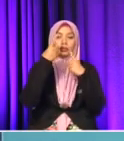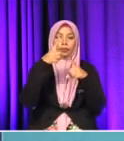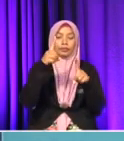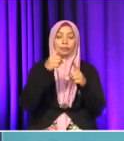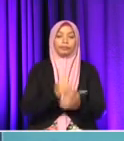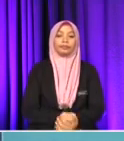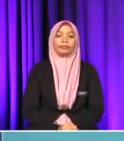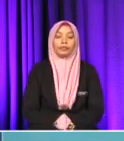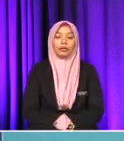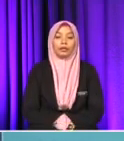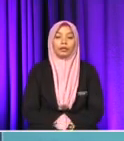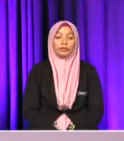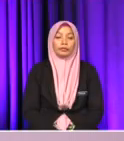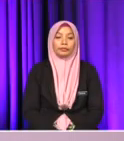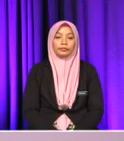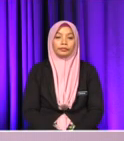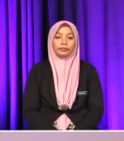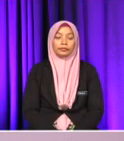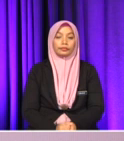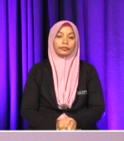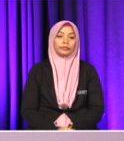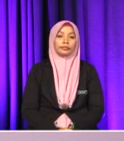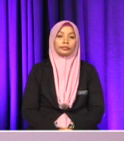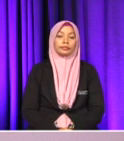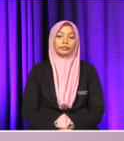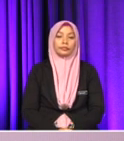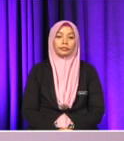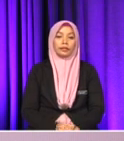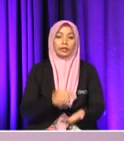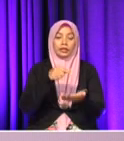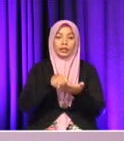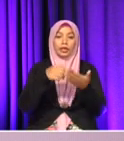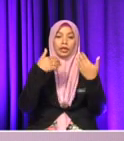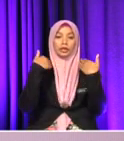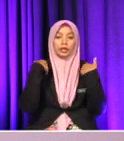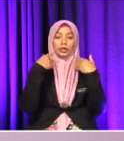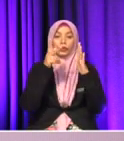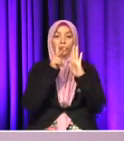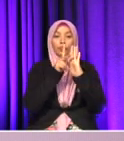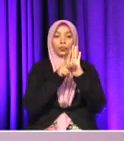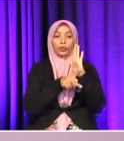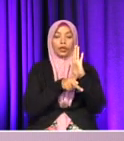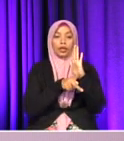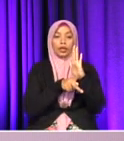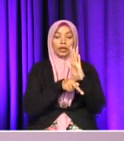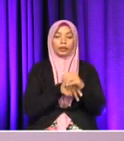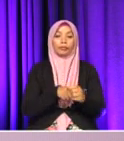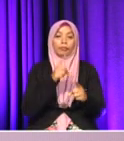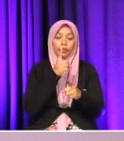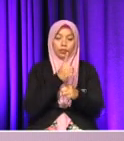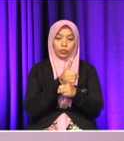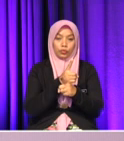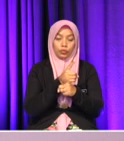tanggapan awal adalah betul simbol kemegahan salah ini adalah kurang tepatlah pernyataan yang kurang tepat mudah